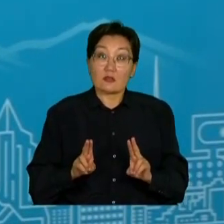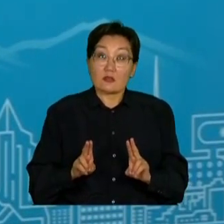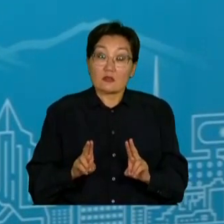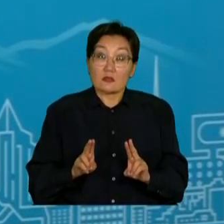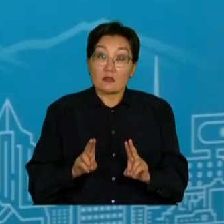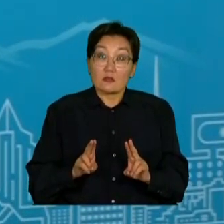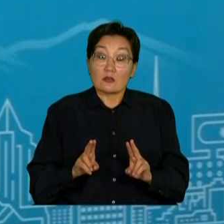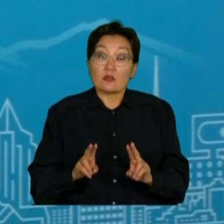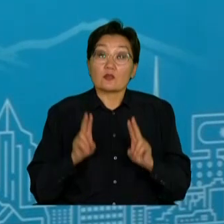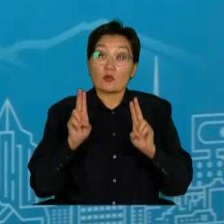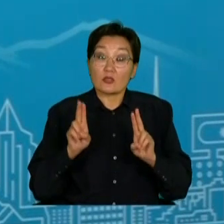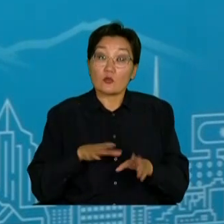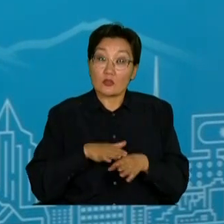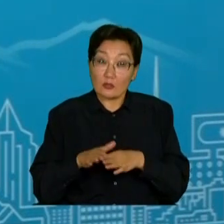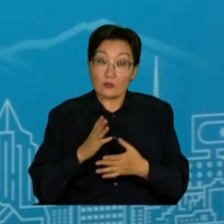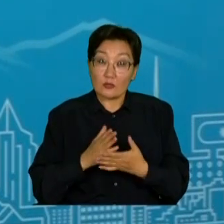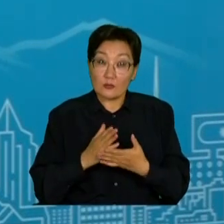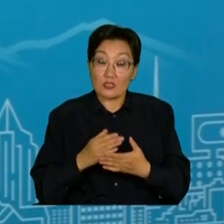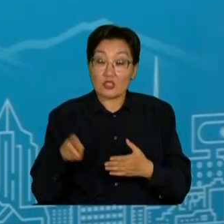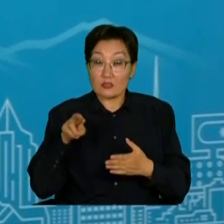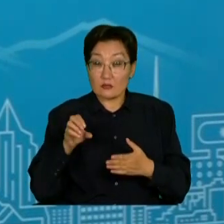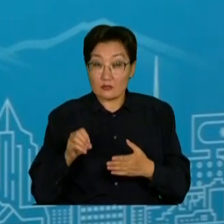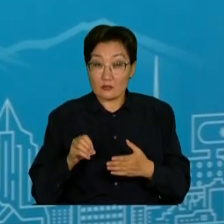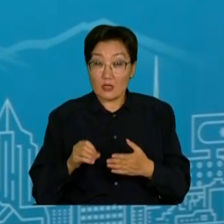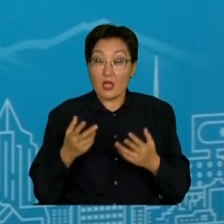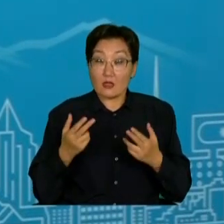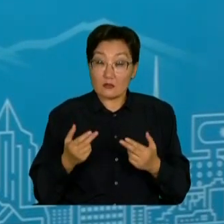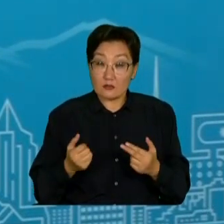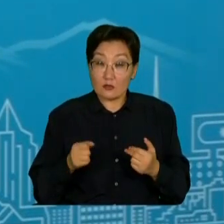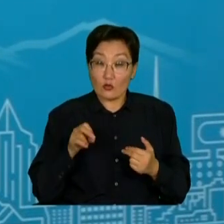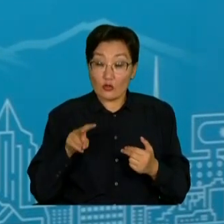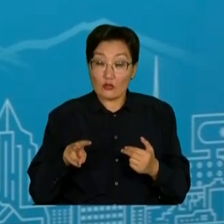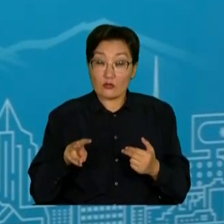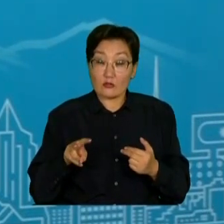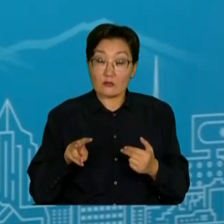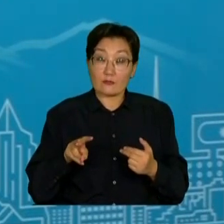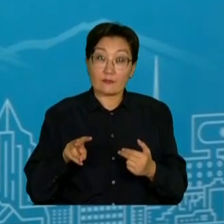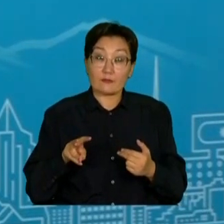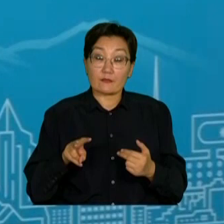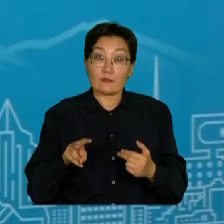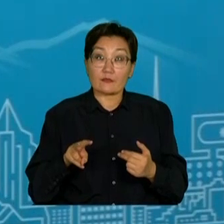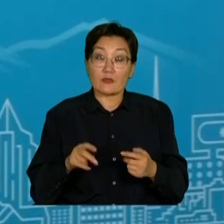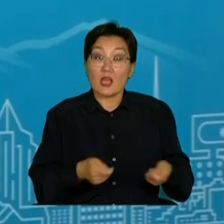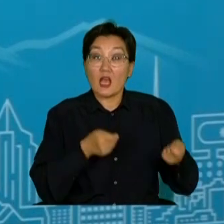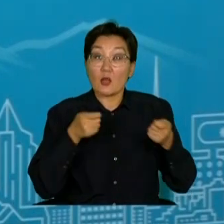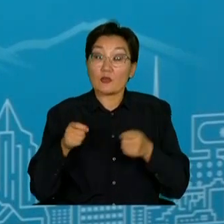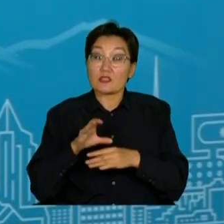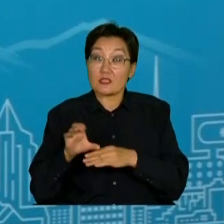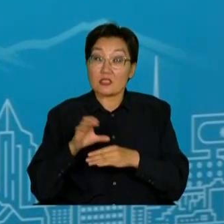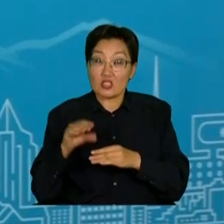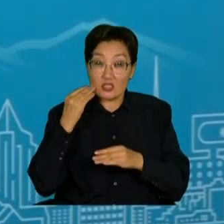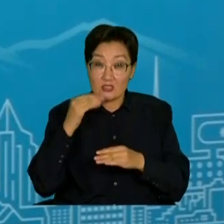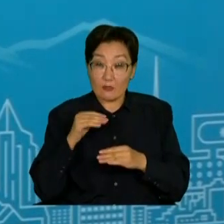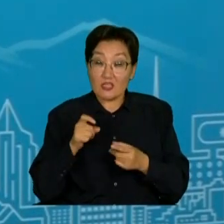стандарттарының талаптарын орындалуы болып табылады. Сонымен қатар әрине ол алып келген тауардың ол